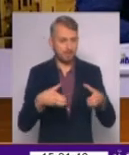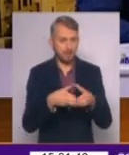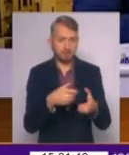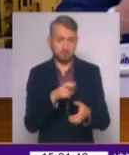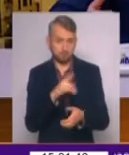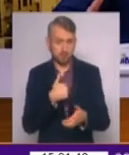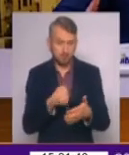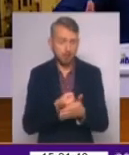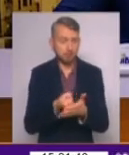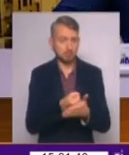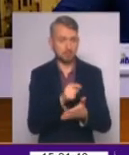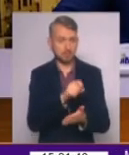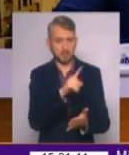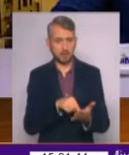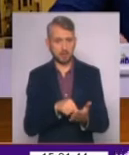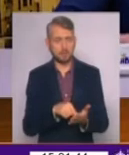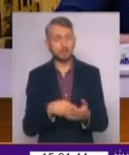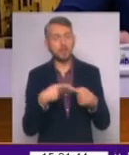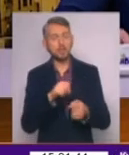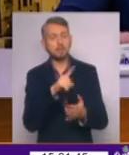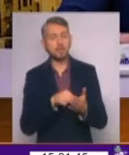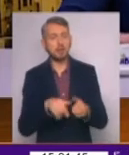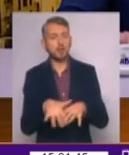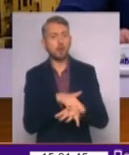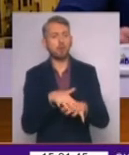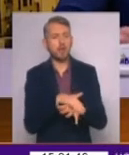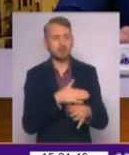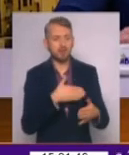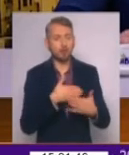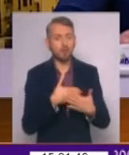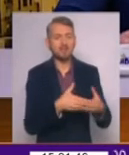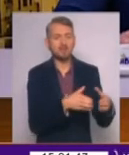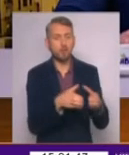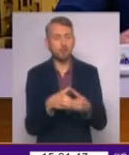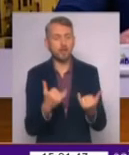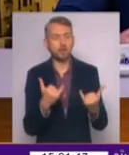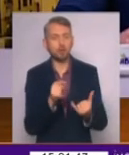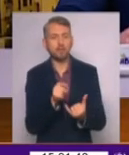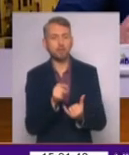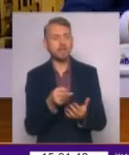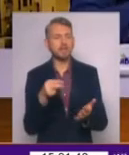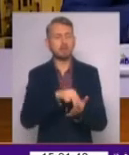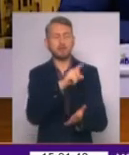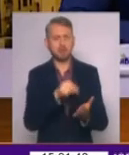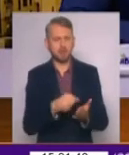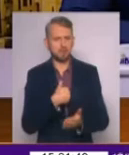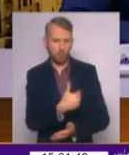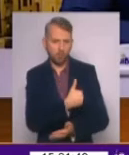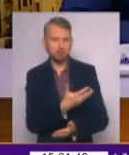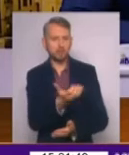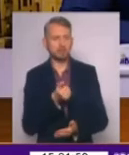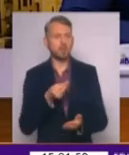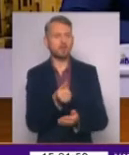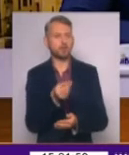лобіював. Інше питання, що громадські формування на сьогодні – вони ставлять питання, що ми хочемо отримати